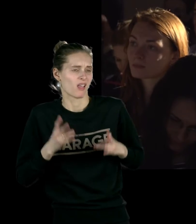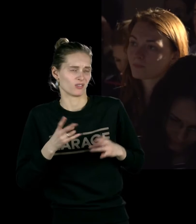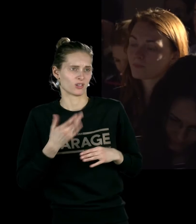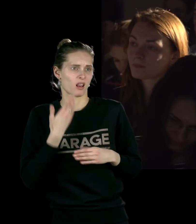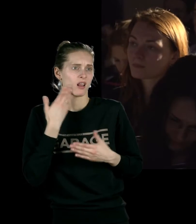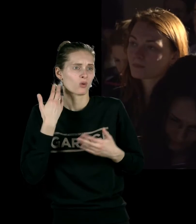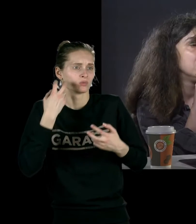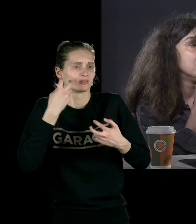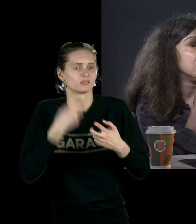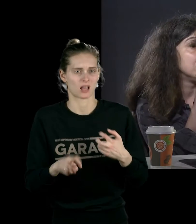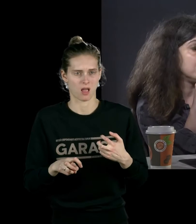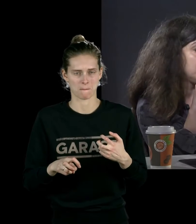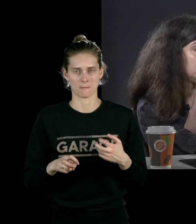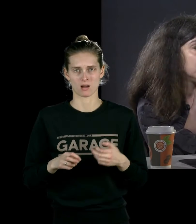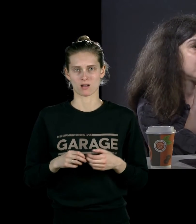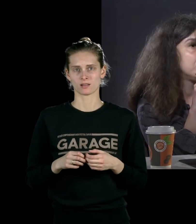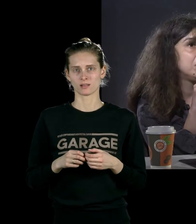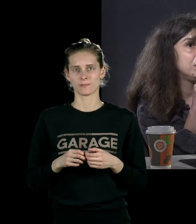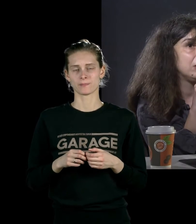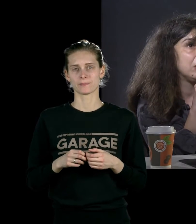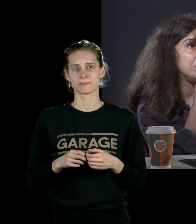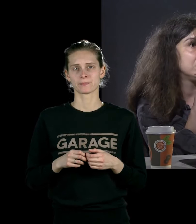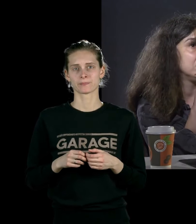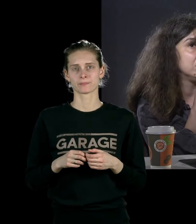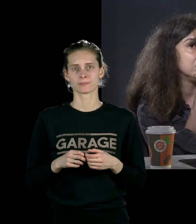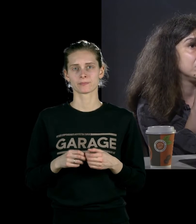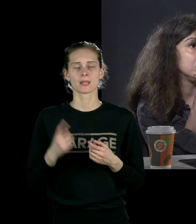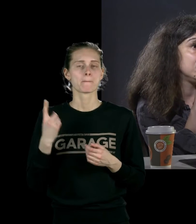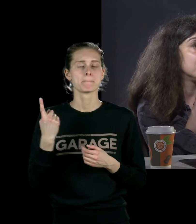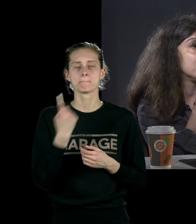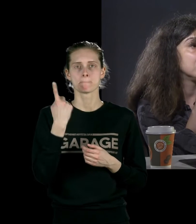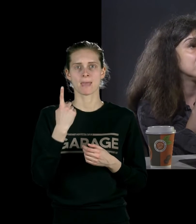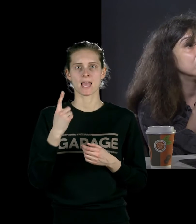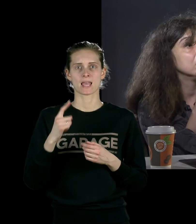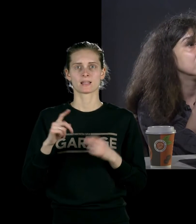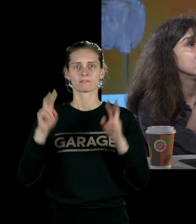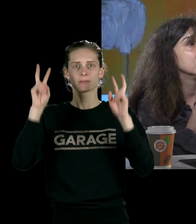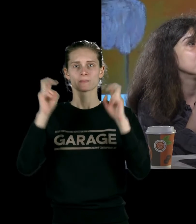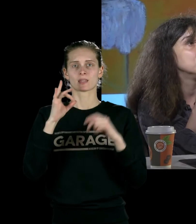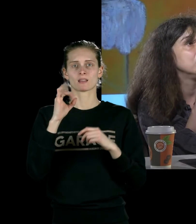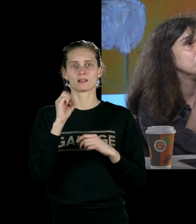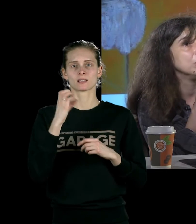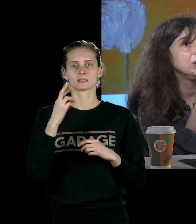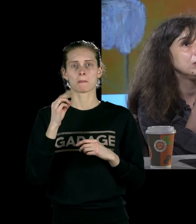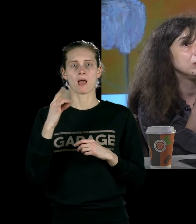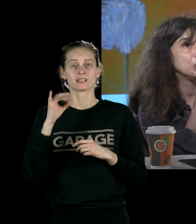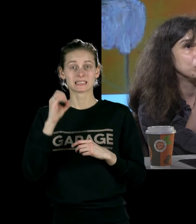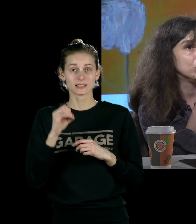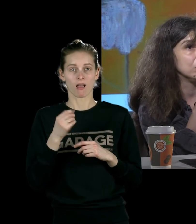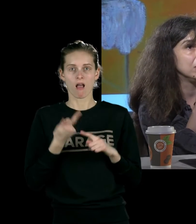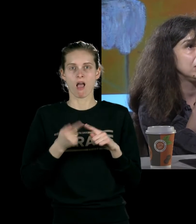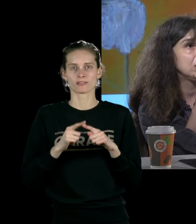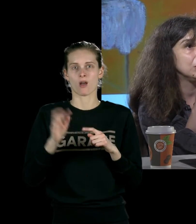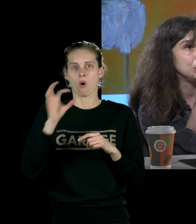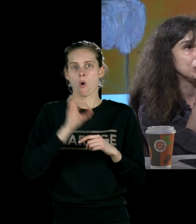первых распятий, которое он пишет, это распятие, написанное с некоторой отсылкой к рентгеновскому снимку. И уже